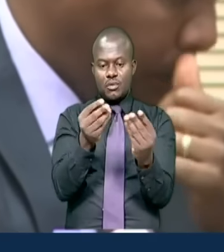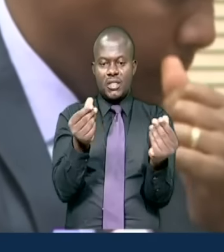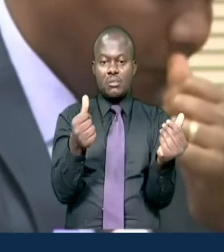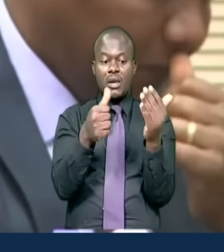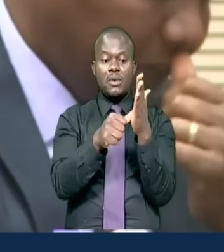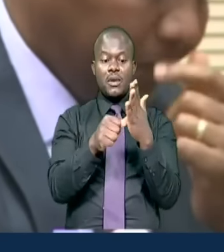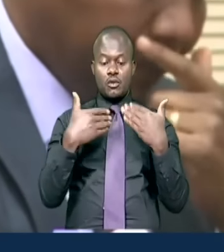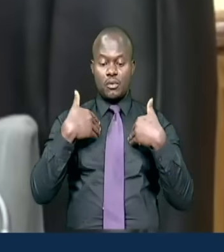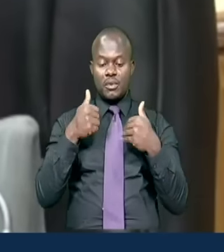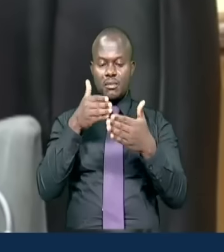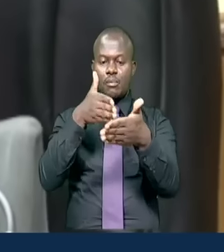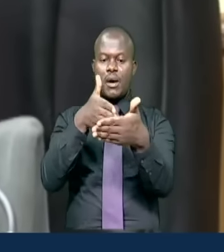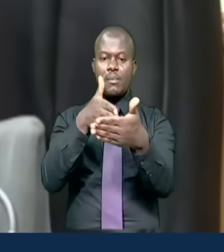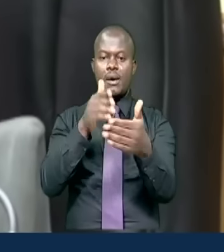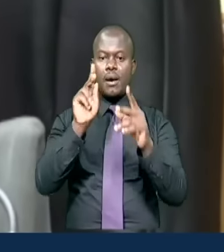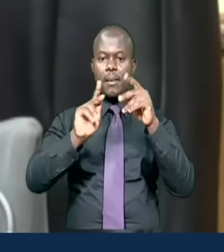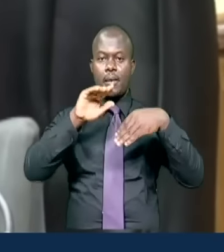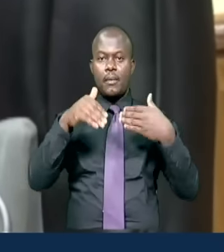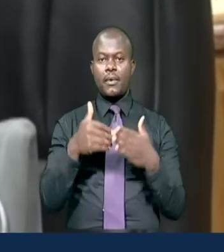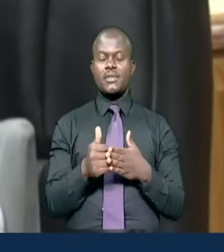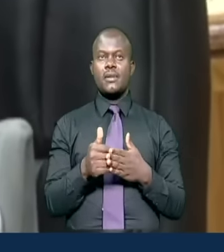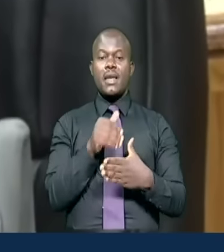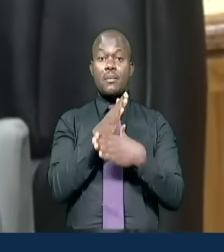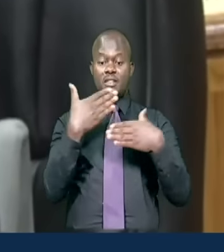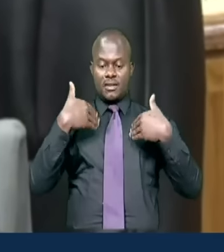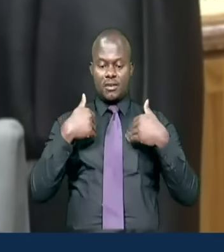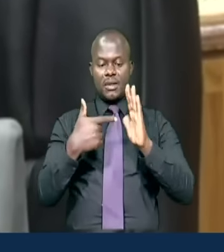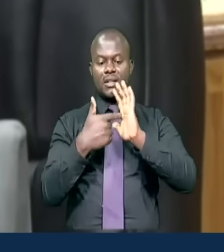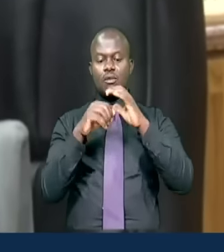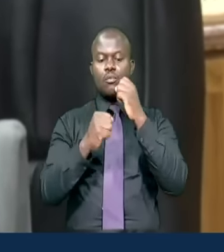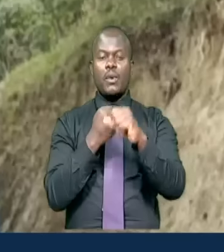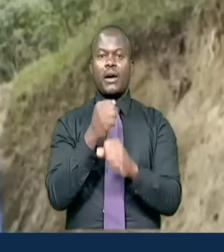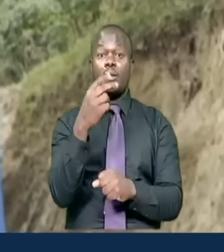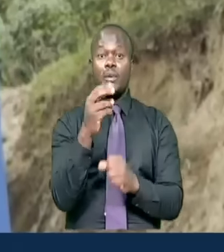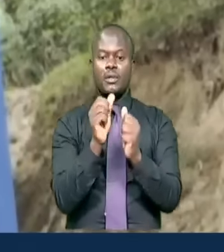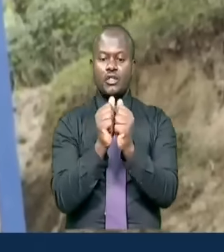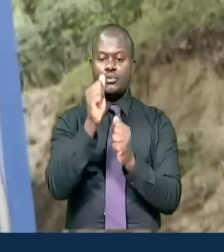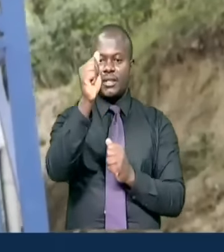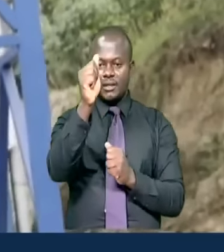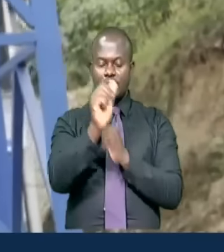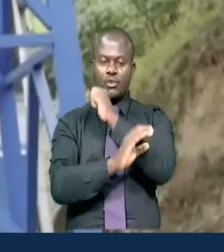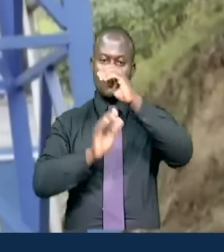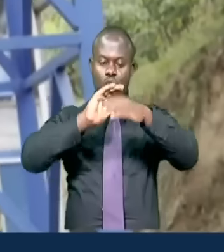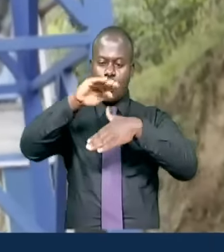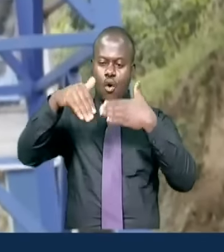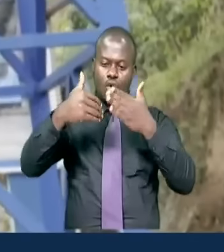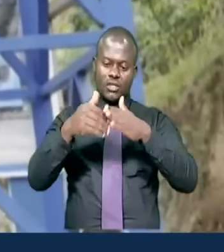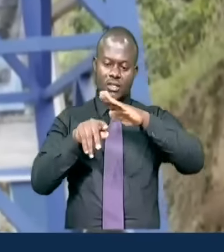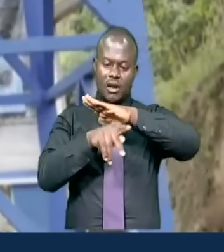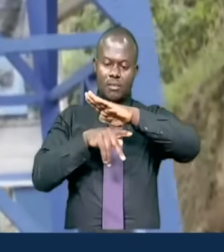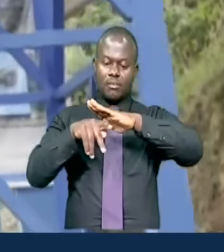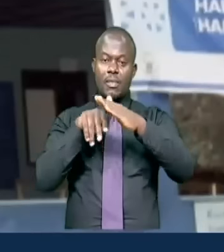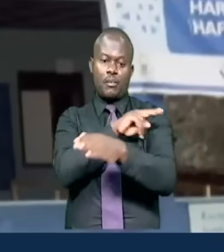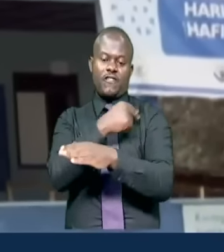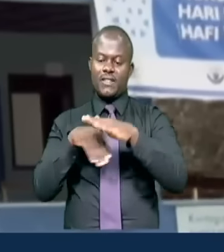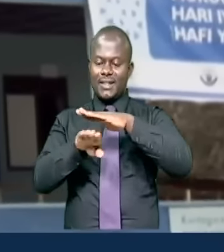ibibazo by'ubuzima bibangamiye abaturage. Minisiteri y'ubuzima yagaragaje ko muri 2015 mu gihugu hose hari amavuriro y'ibanze